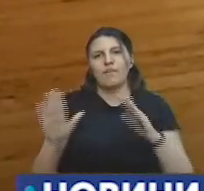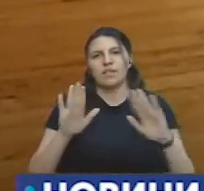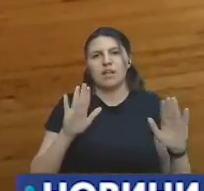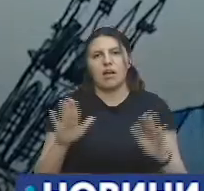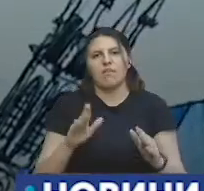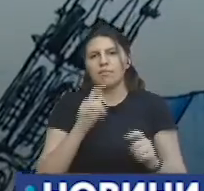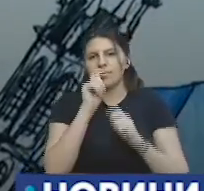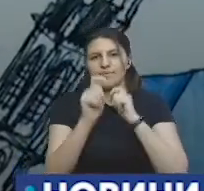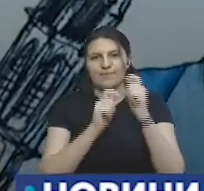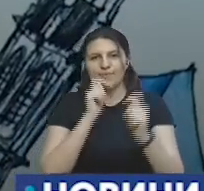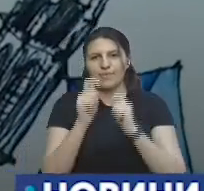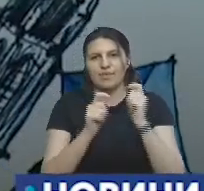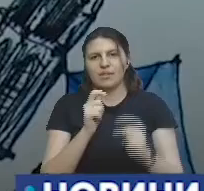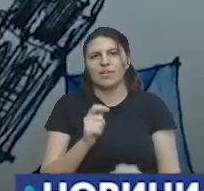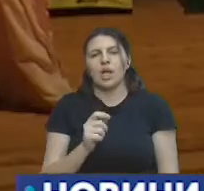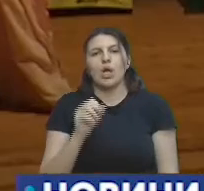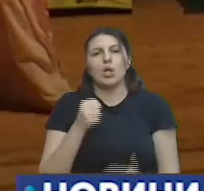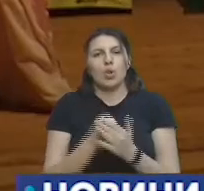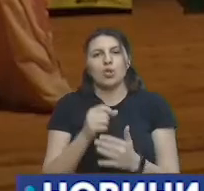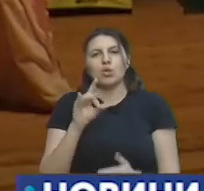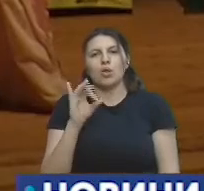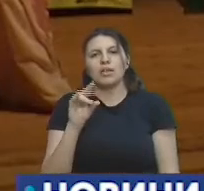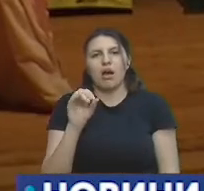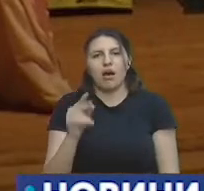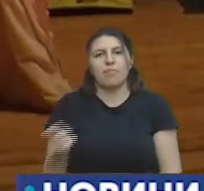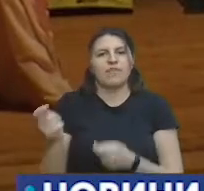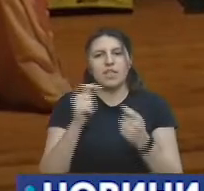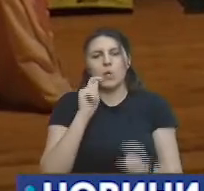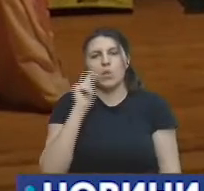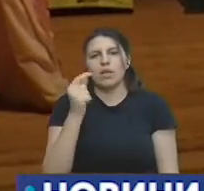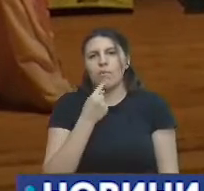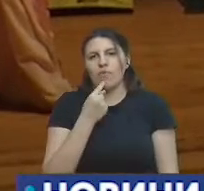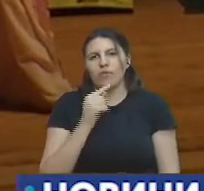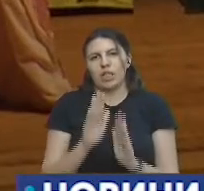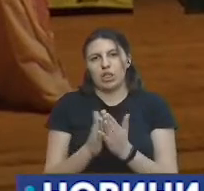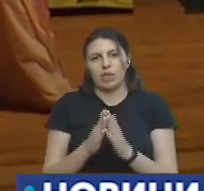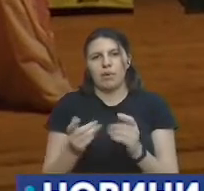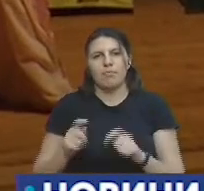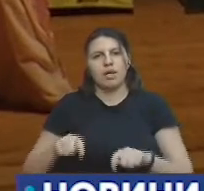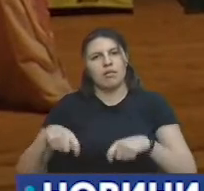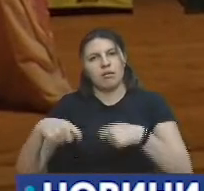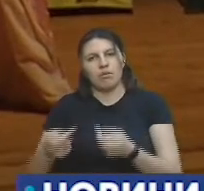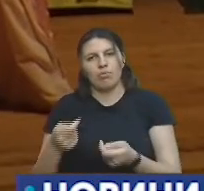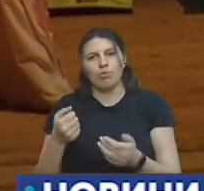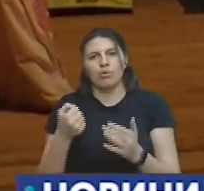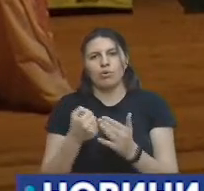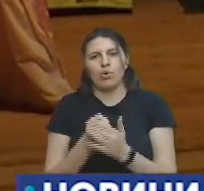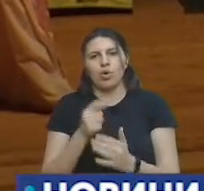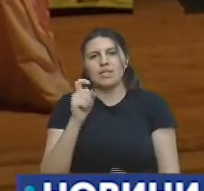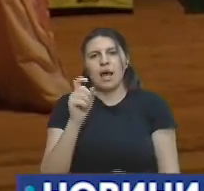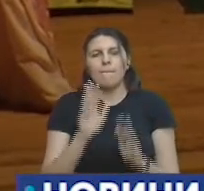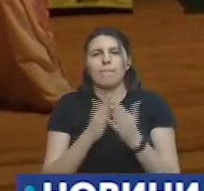каже Борис Кутовий, до Солидару привезли і україномовні книжки. Ми передаємо до 100 бібліотек